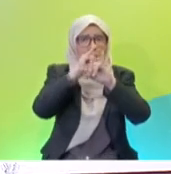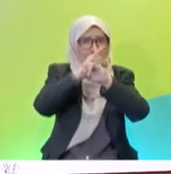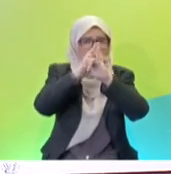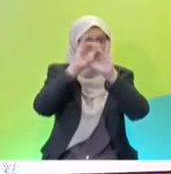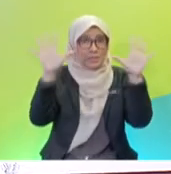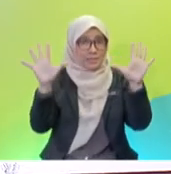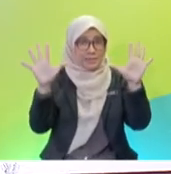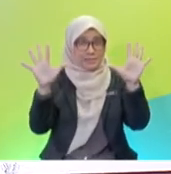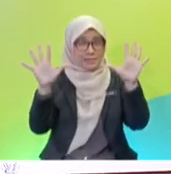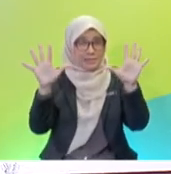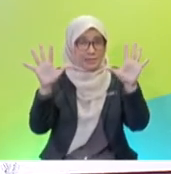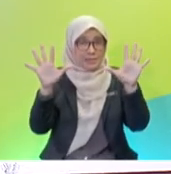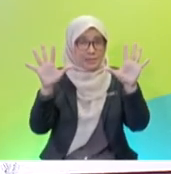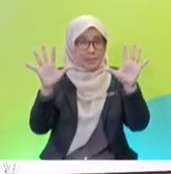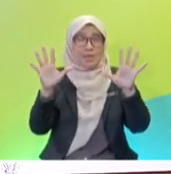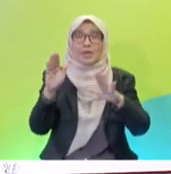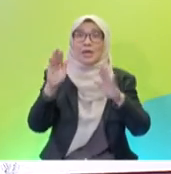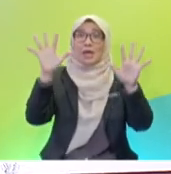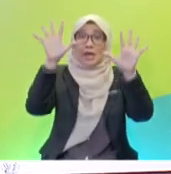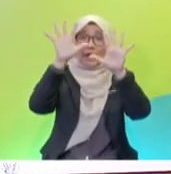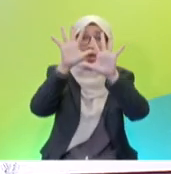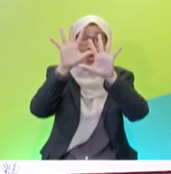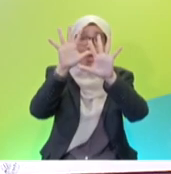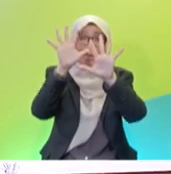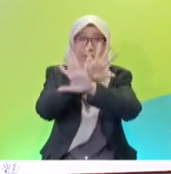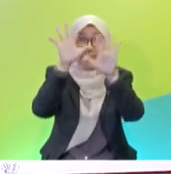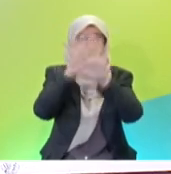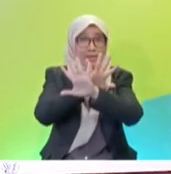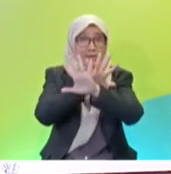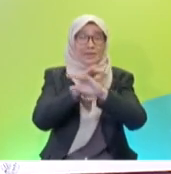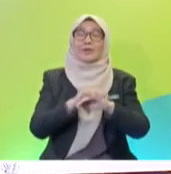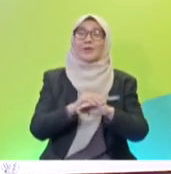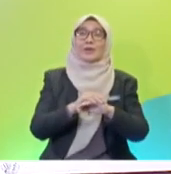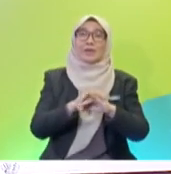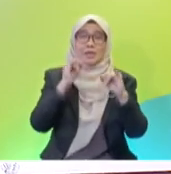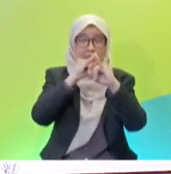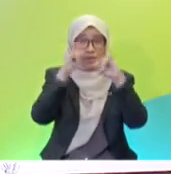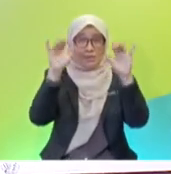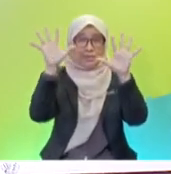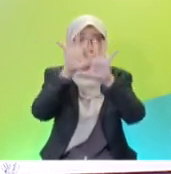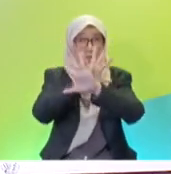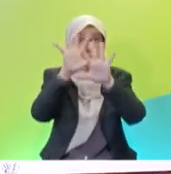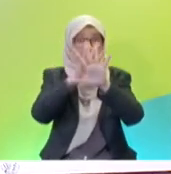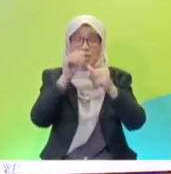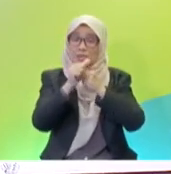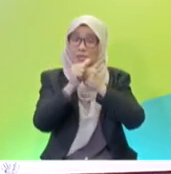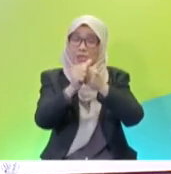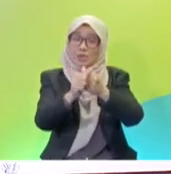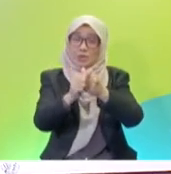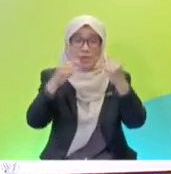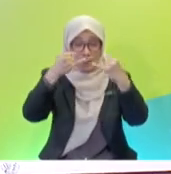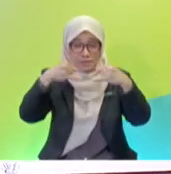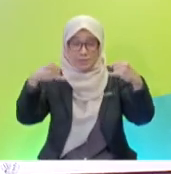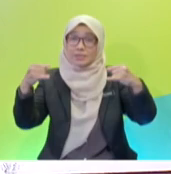cahaya. Okey, jadi bayang-bayang terbentuk ni tidak sama kejelasan dia. Mengikutlah objek